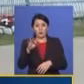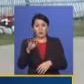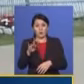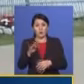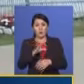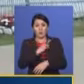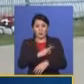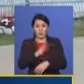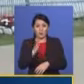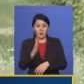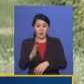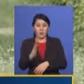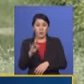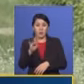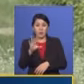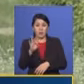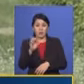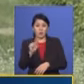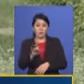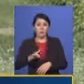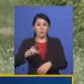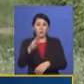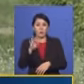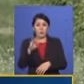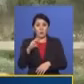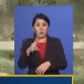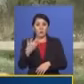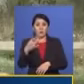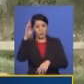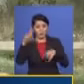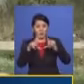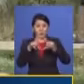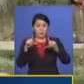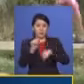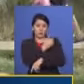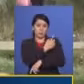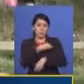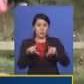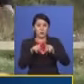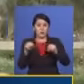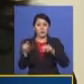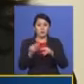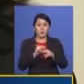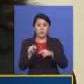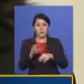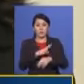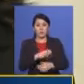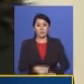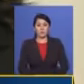жүзеге асырылды. Мәселен, Айыртау ауданының орталығы Саумалкөлде 3 мектеп пен аурухана жөнделді. Начисто